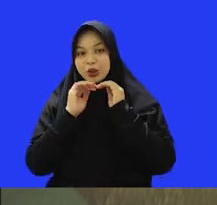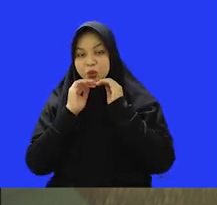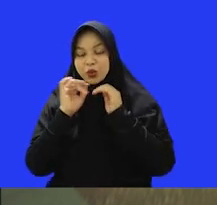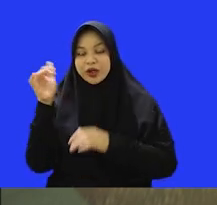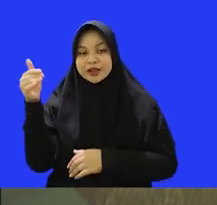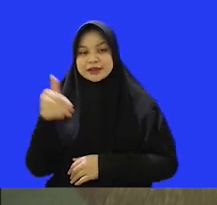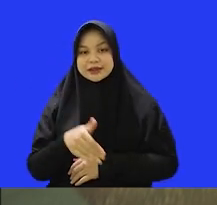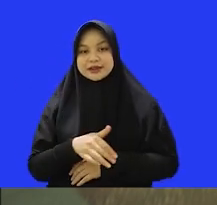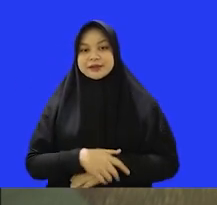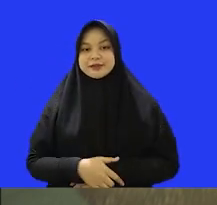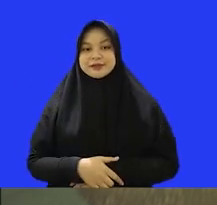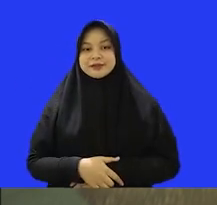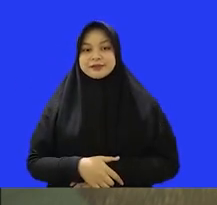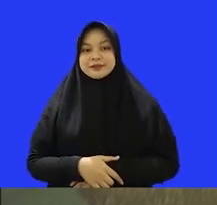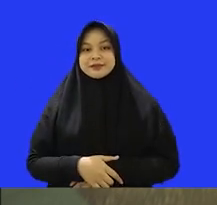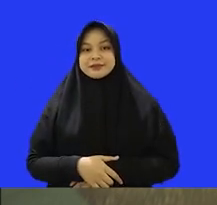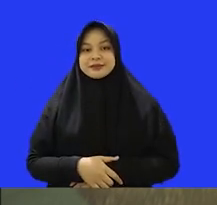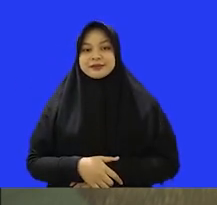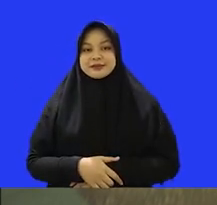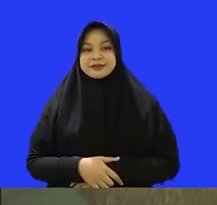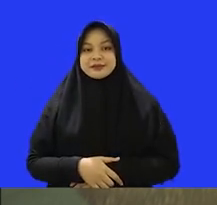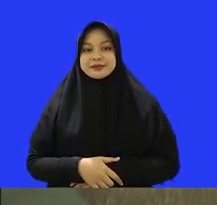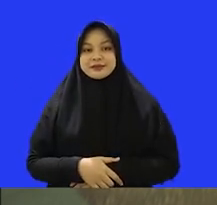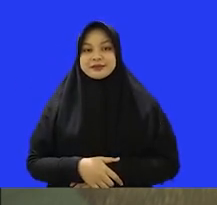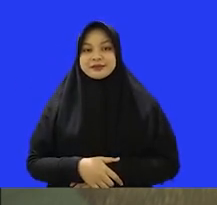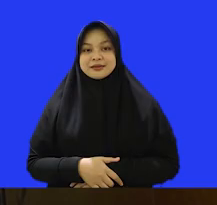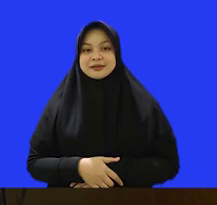Ya, kami tunggu nih. Ya, oke.